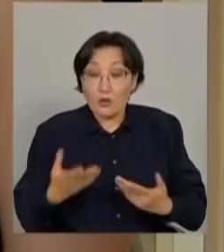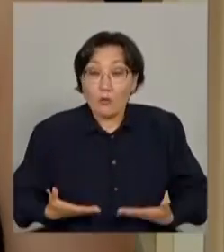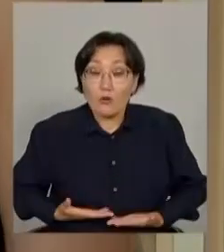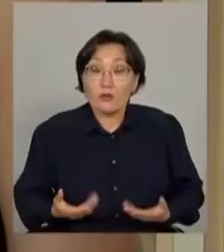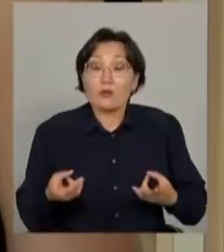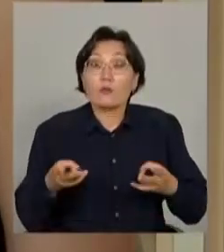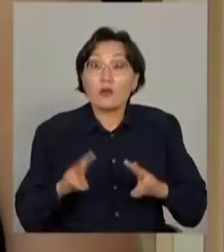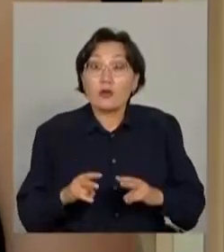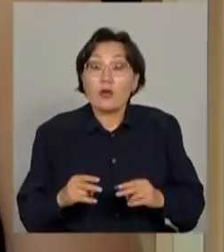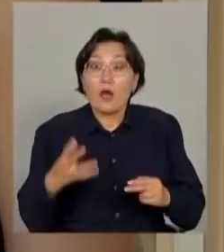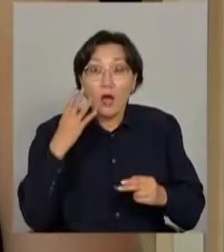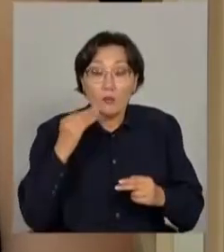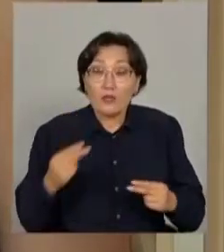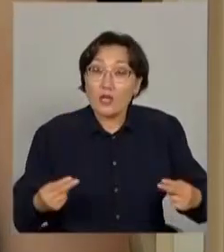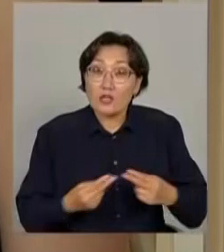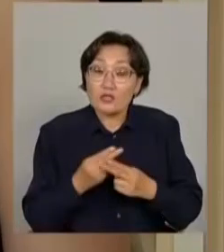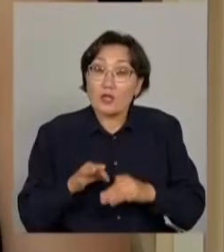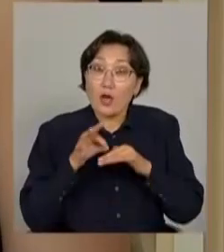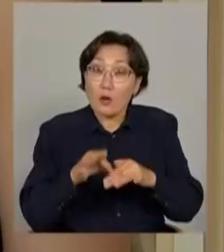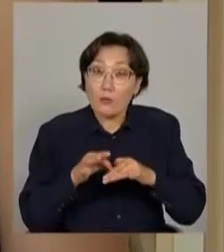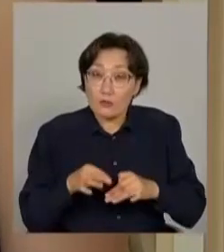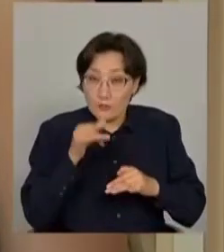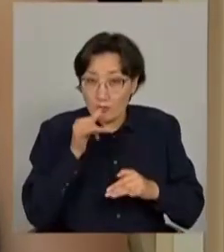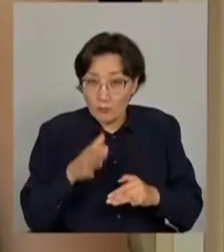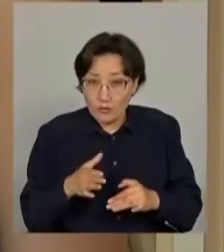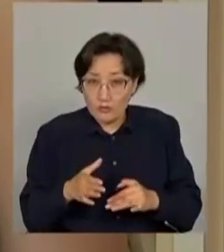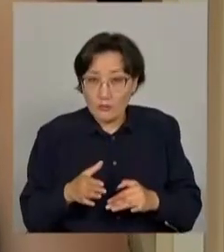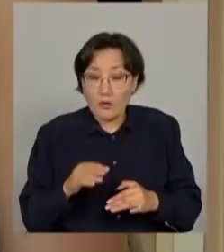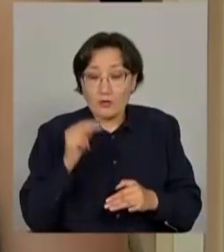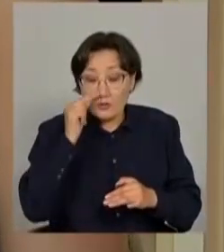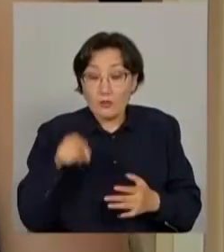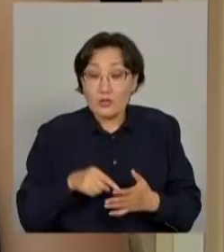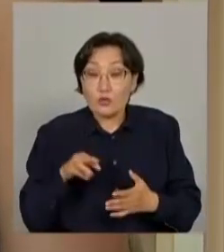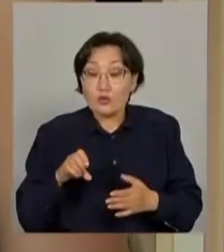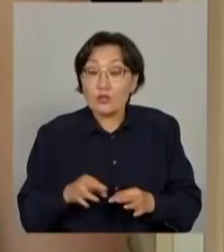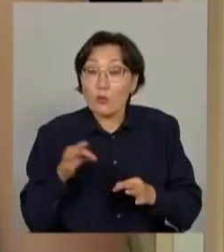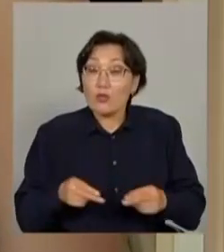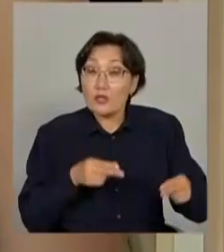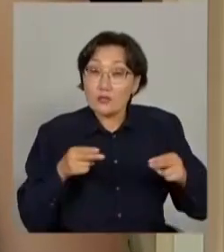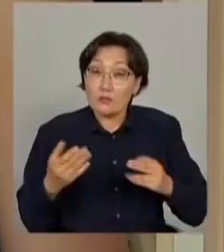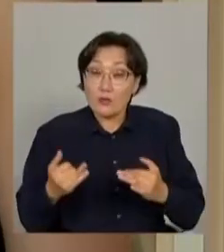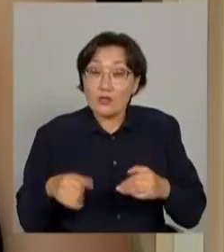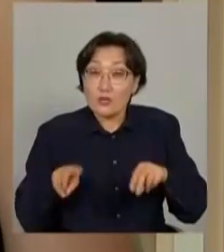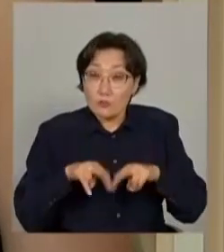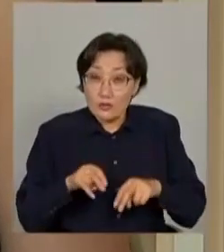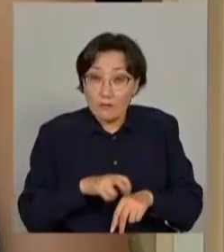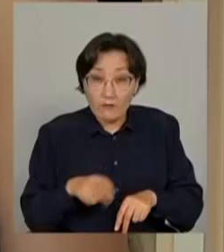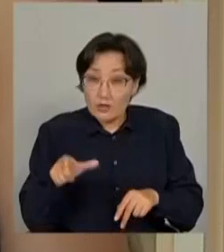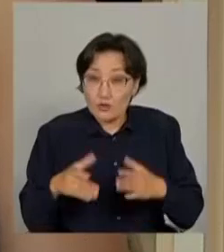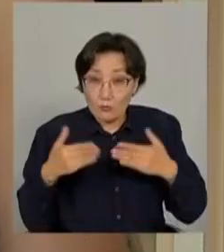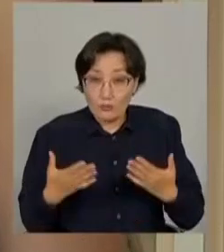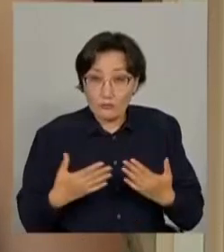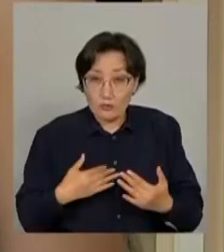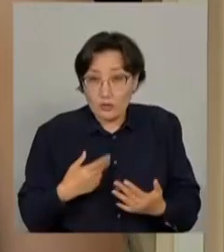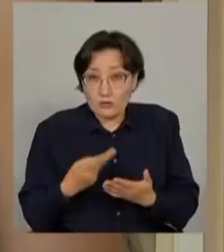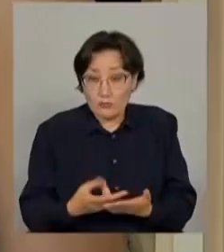Алматы Астанаға вообще жолға жарамайды. Осы Шымкентке өзіміз әрең келіп отырық, Түркістаннан келіп отырық. И бізге қазір қарайтын врач ешкім жоқ. Қазір біз жатырық